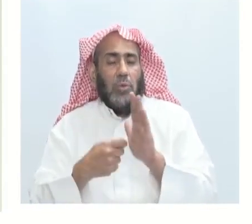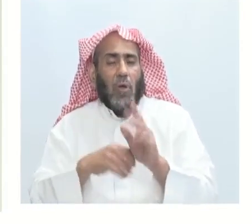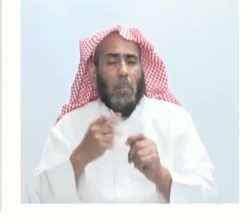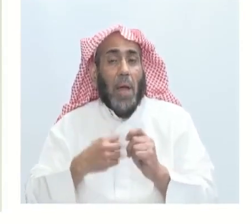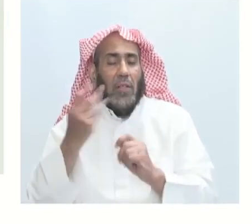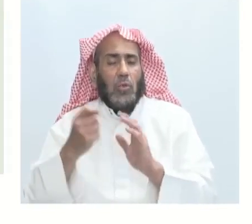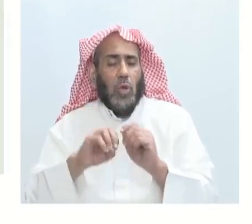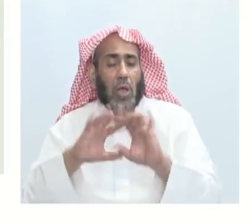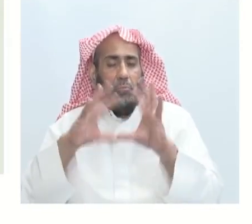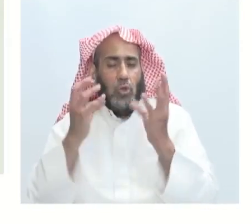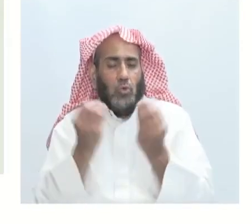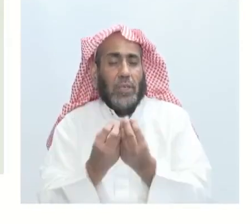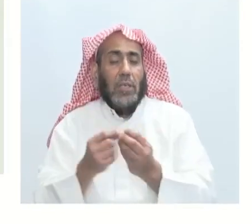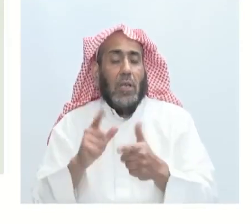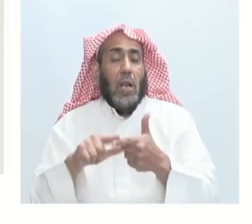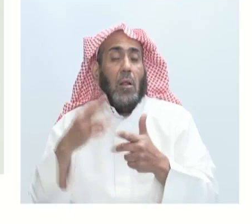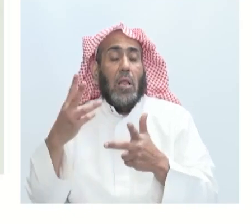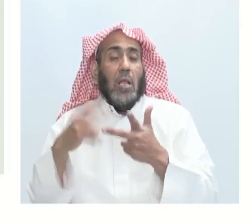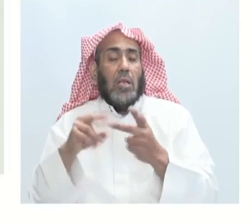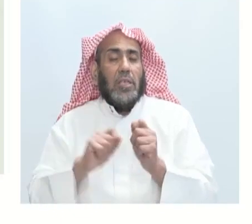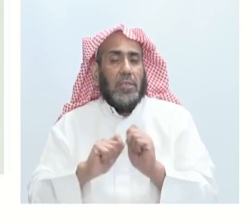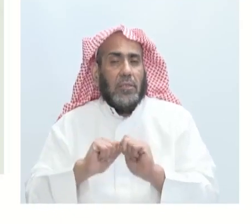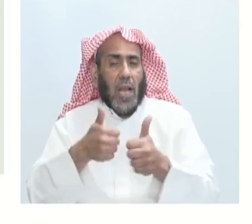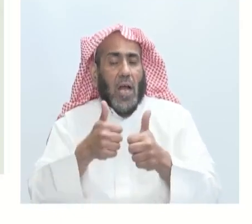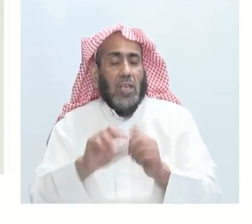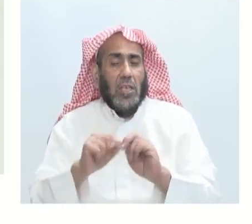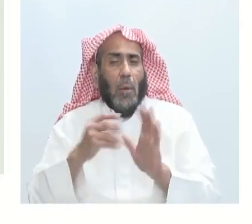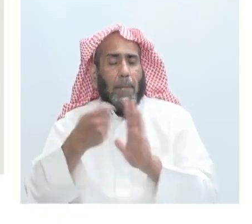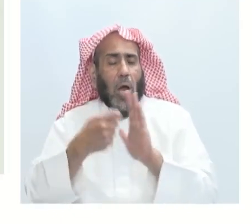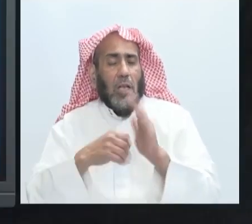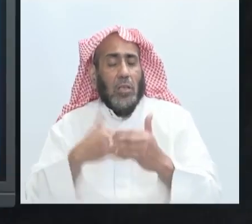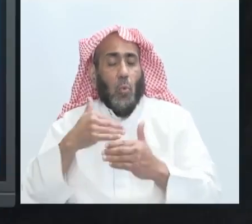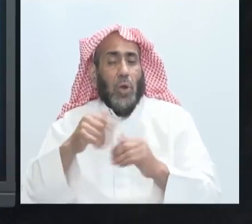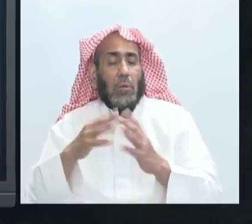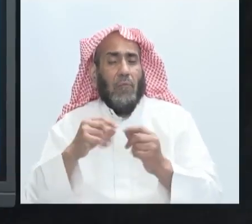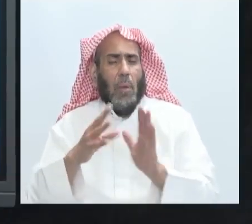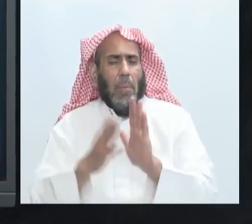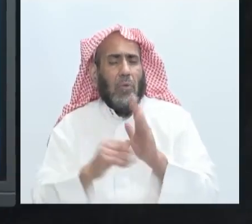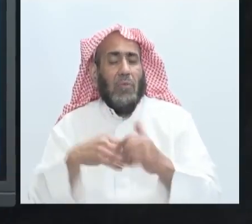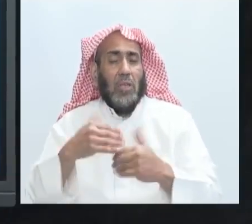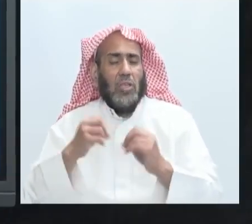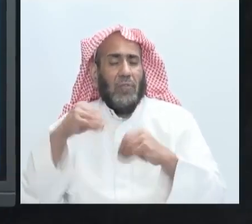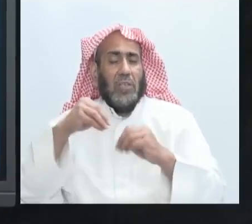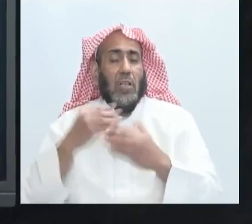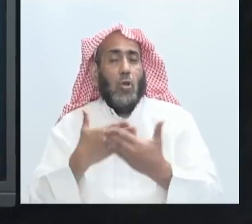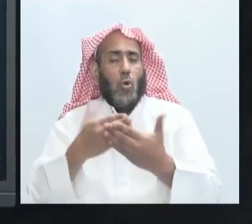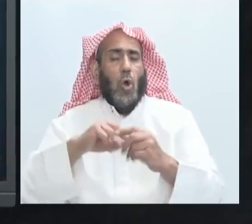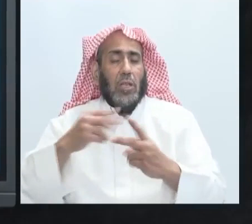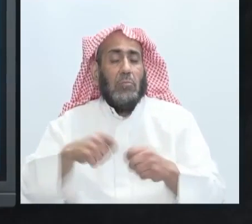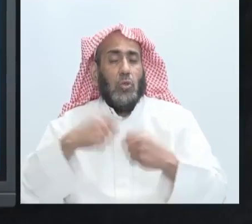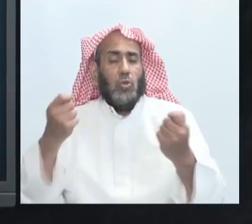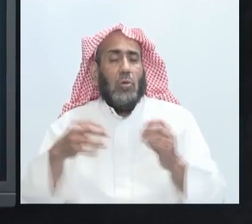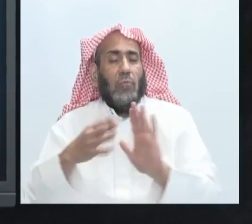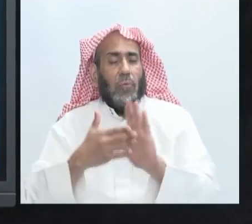عن الجديد واكثار من الصور المرحله الثالثه مرحله الانطلاق شهدت مقاله تطور ادبي في في مرحله الفره وساعد على ذلك بروز عدد من الصحف من